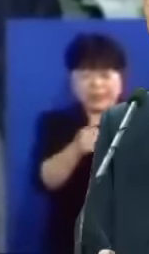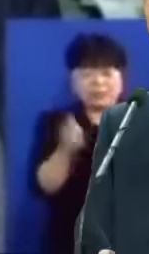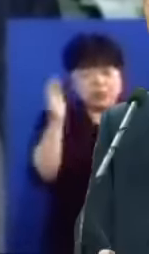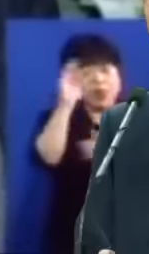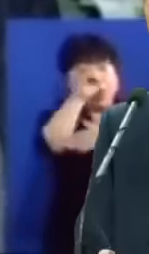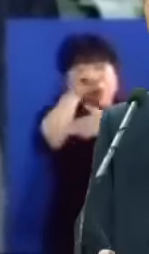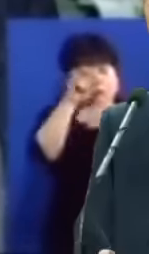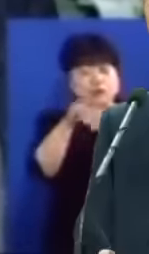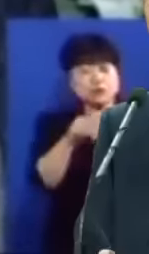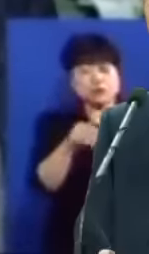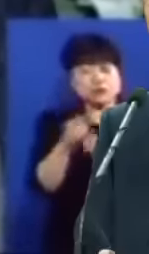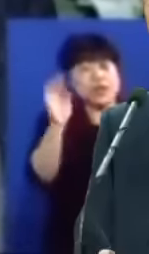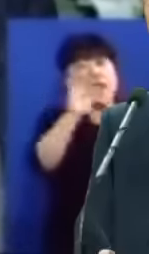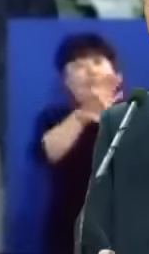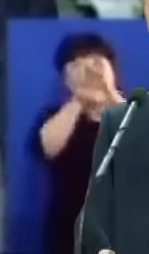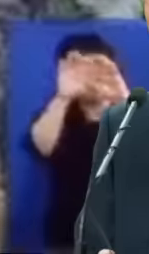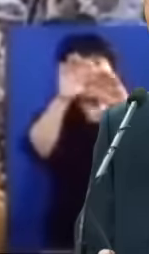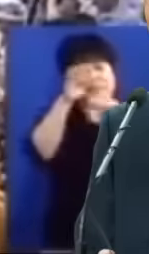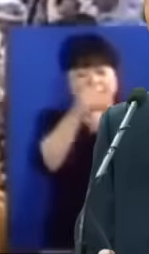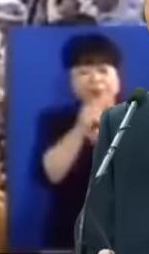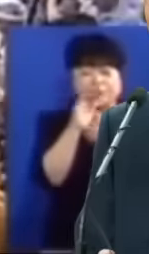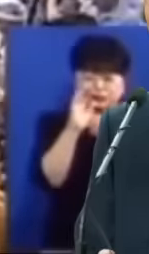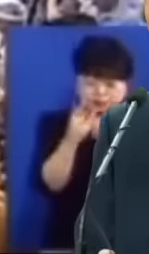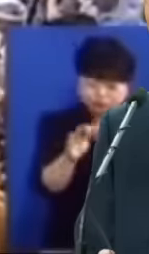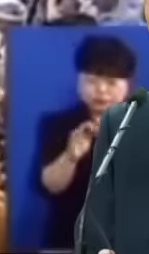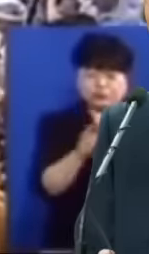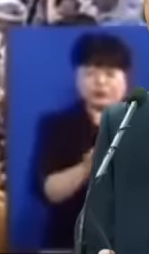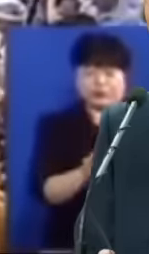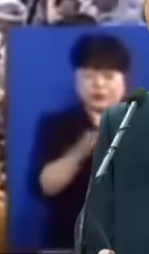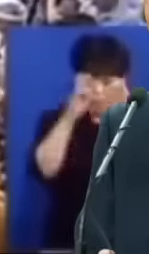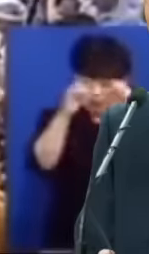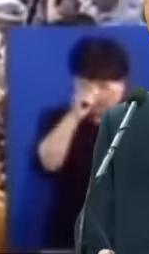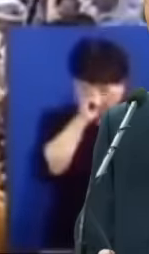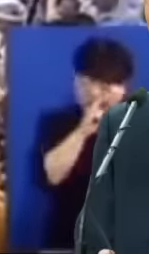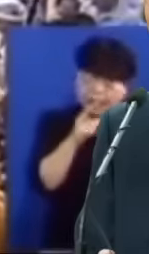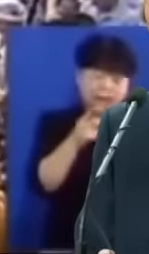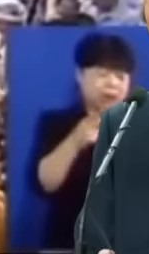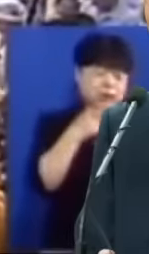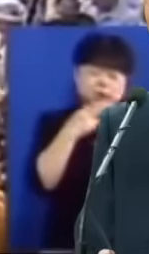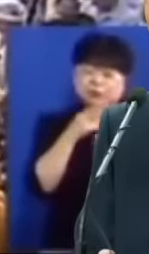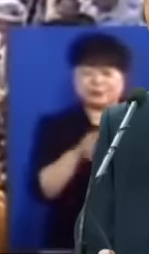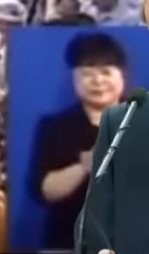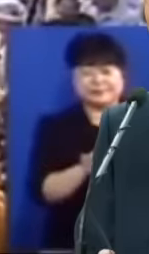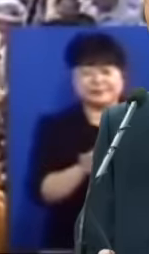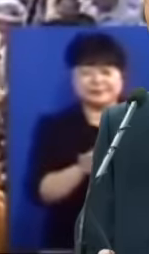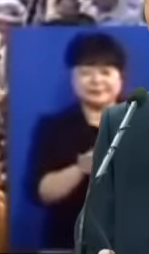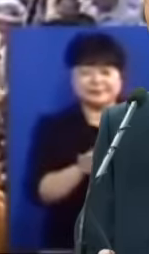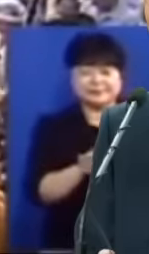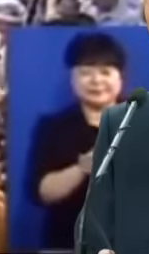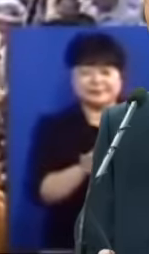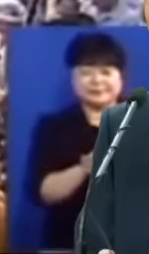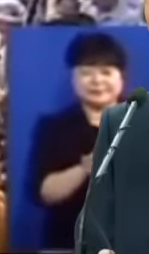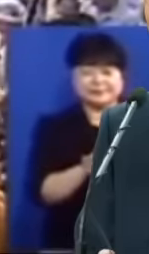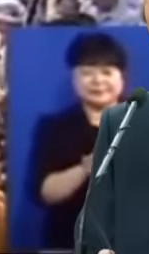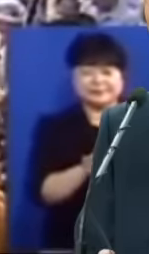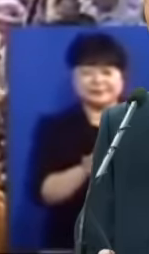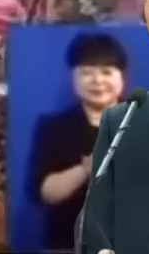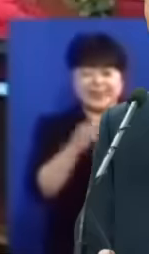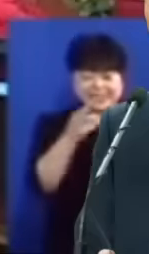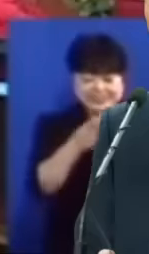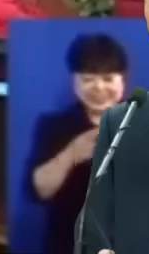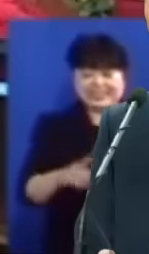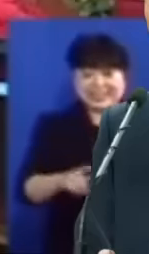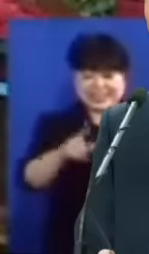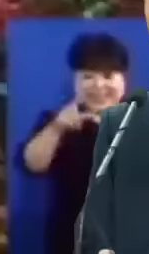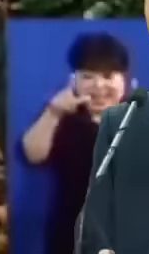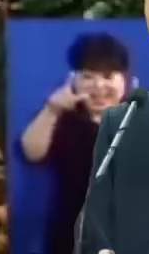공중 즉 궁창을 지어 놓으시고 난 다음에는 보시기에 좋았다고 말씀하지 아니하셨습니다. 셋째